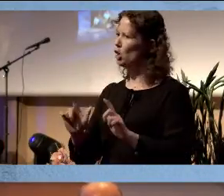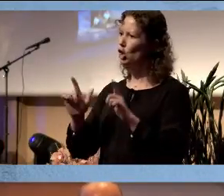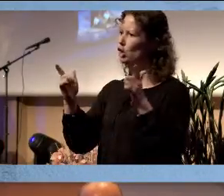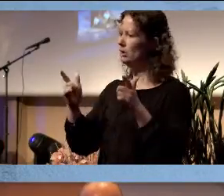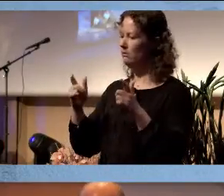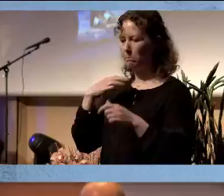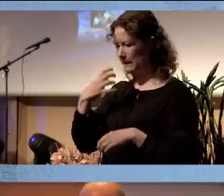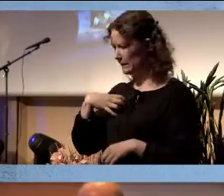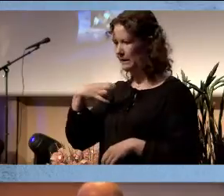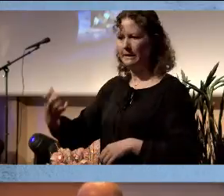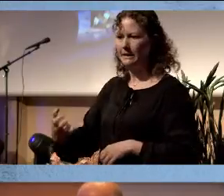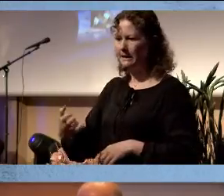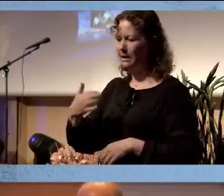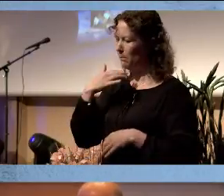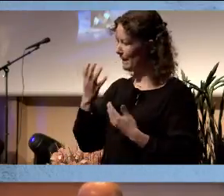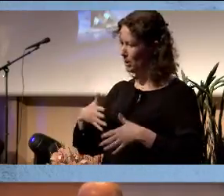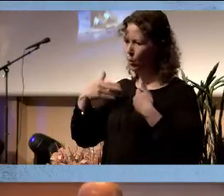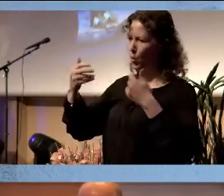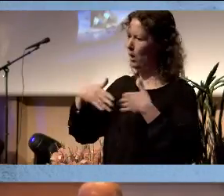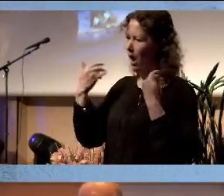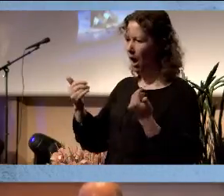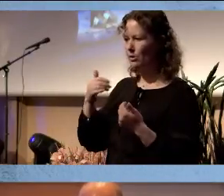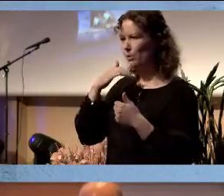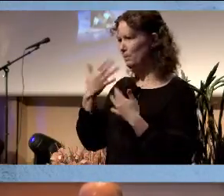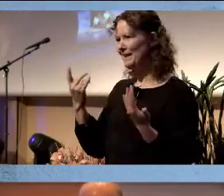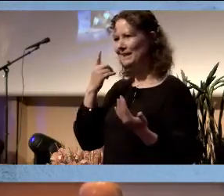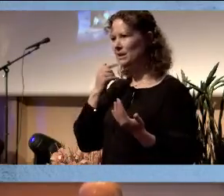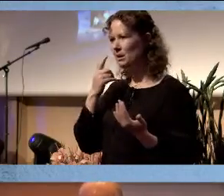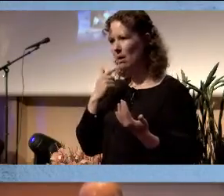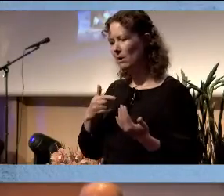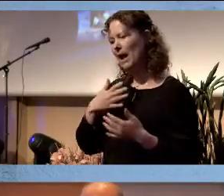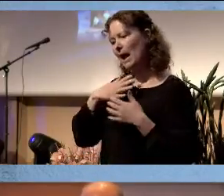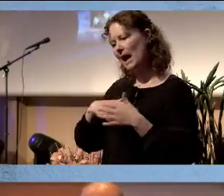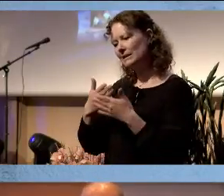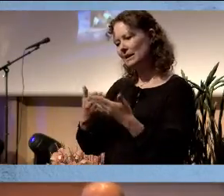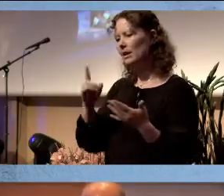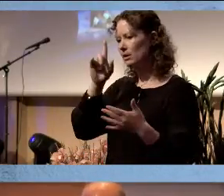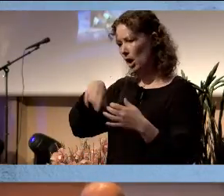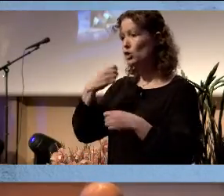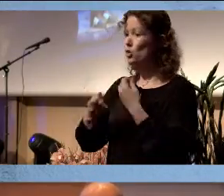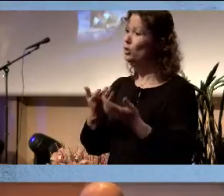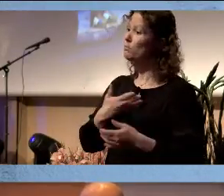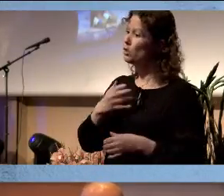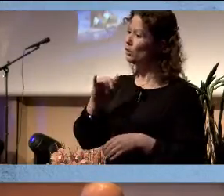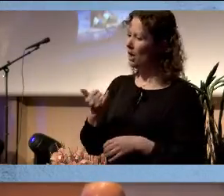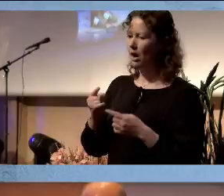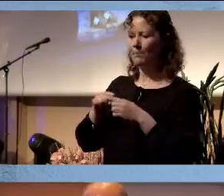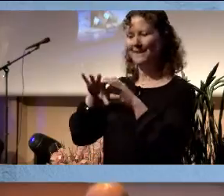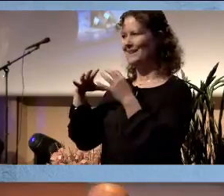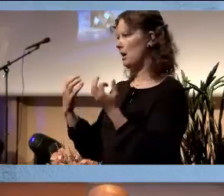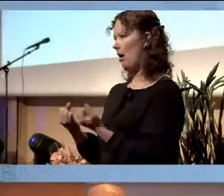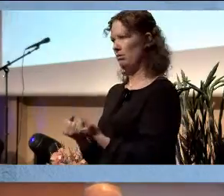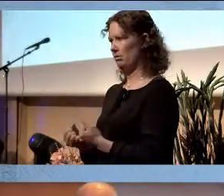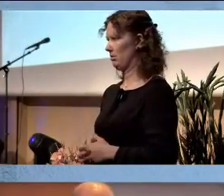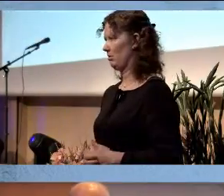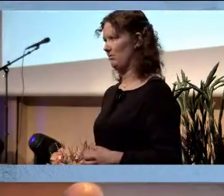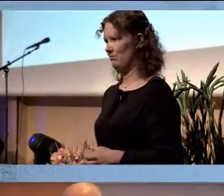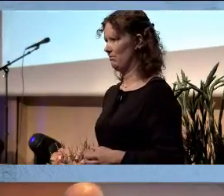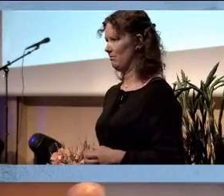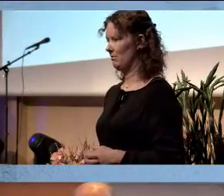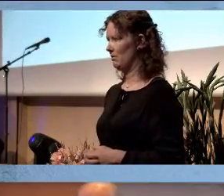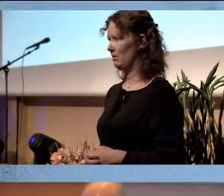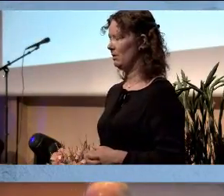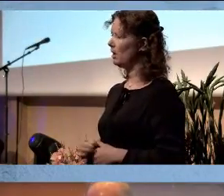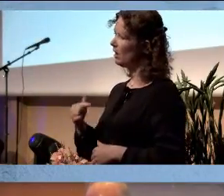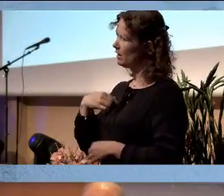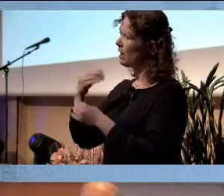ikke rike, vi blir ikke glad, og vi blir ikke gamle. Helsetjenesten kan gjøre mye, men ikke alt. Jeg